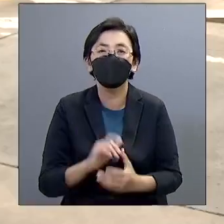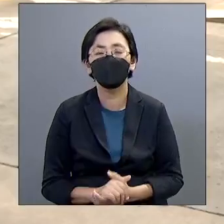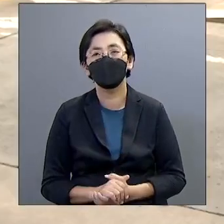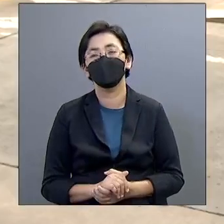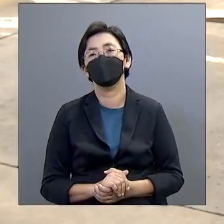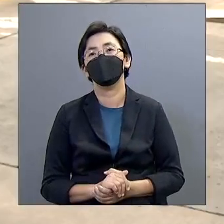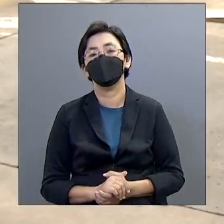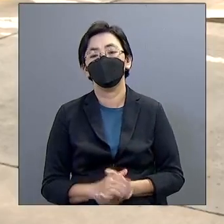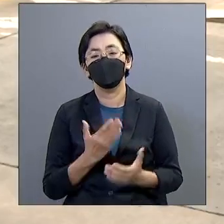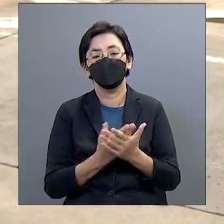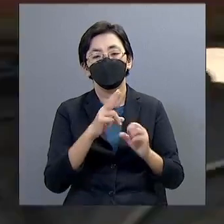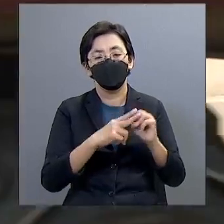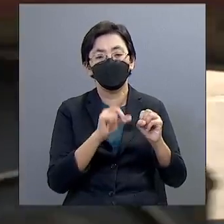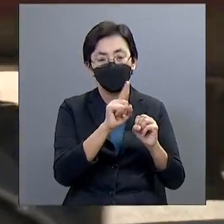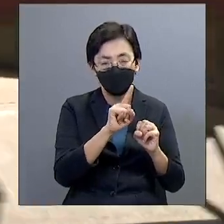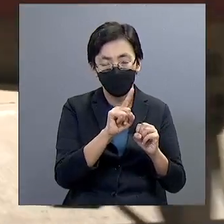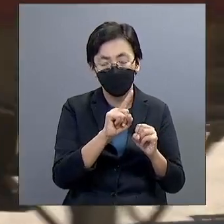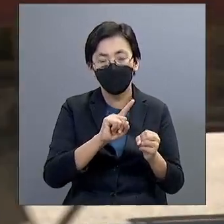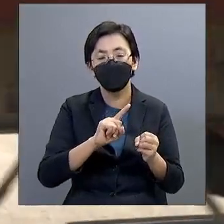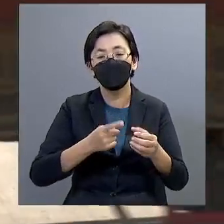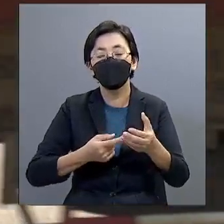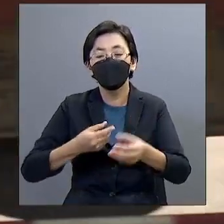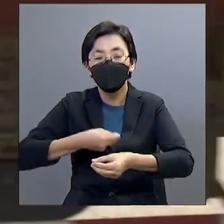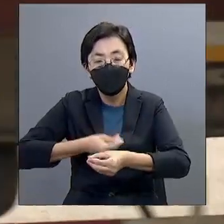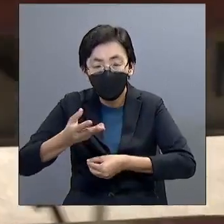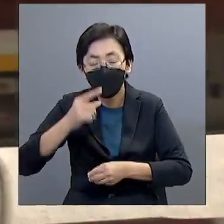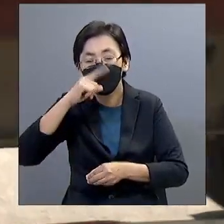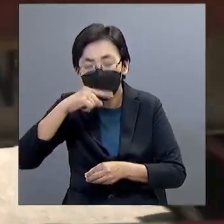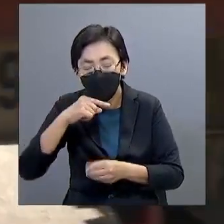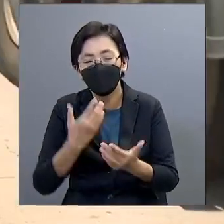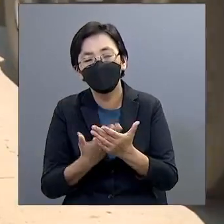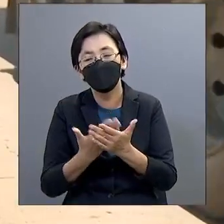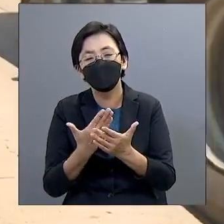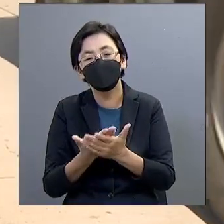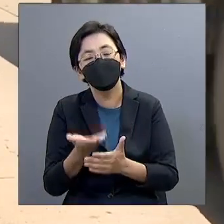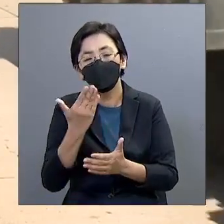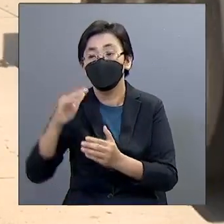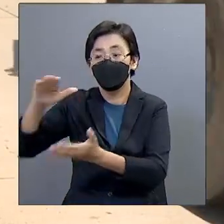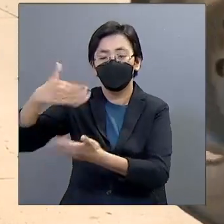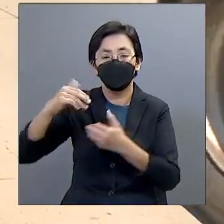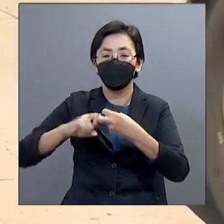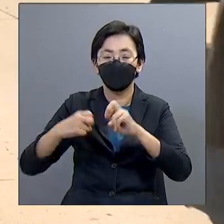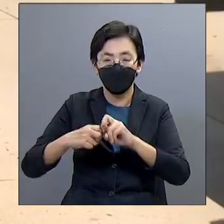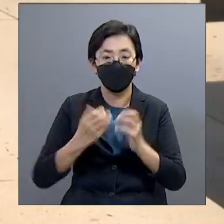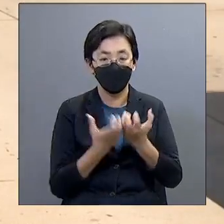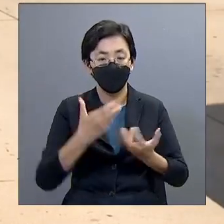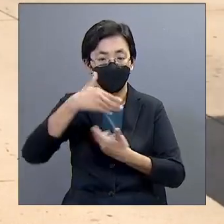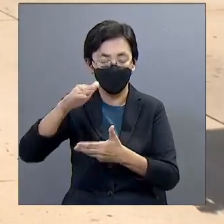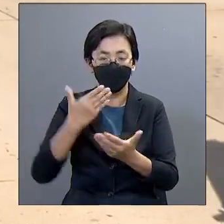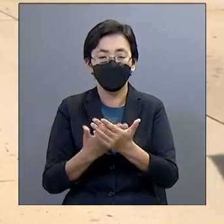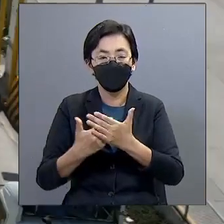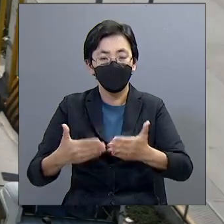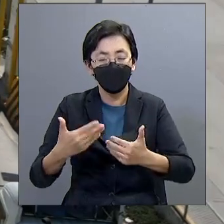ลท์มีorteาดิเศก timesึ่ฝงขผนำเข้ใตแต่ฝั่งพูดสงอออห